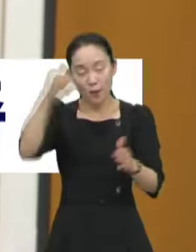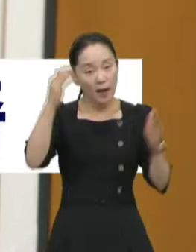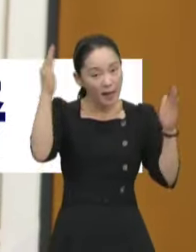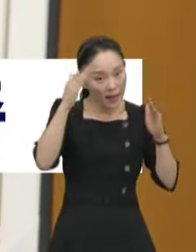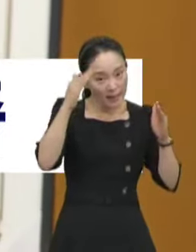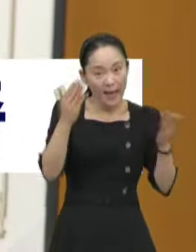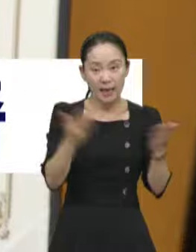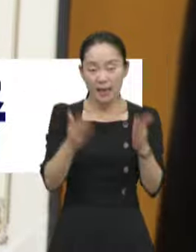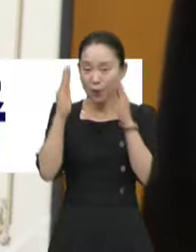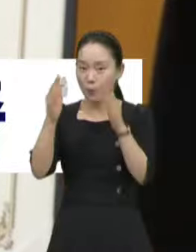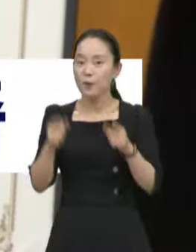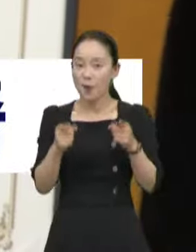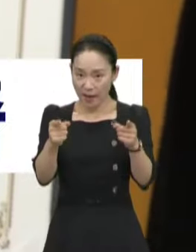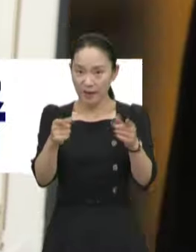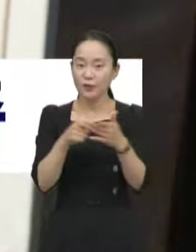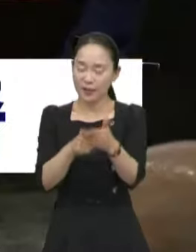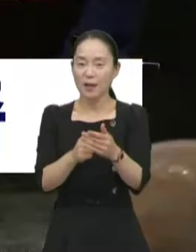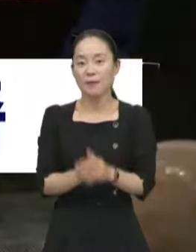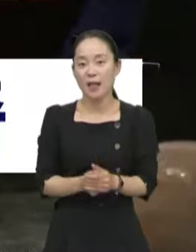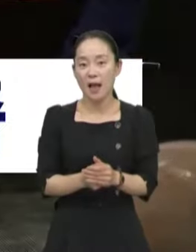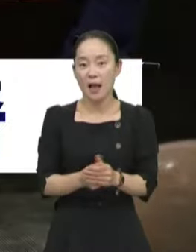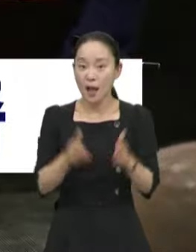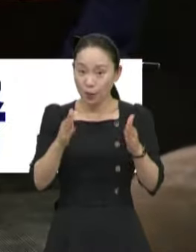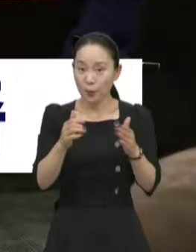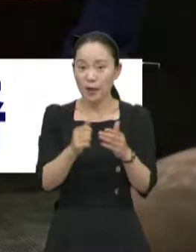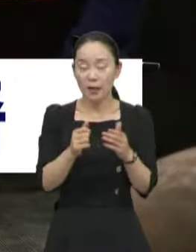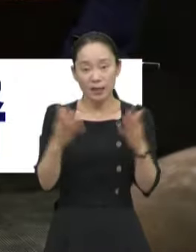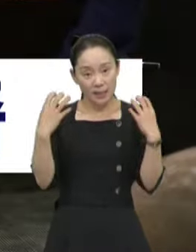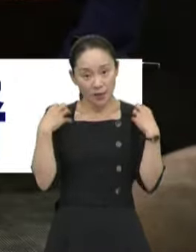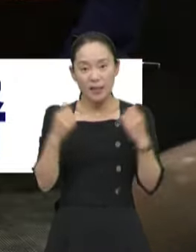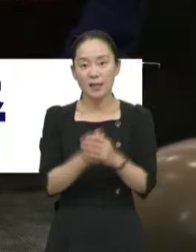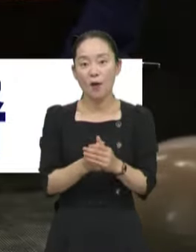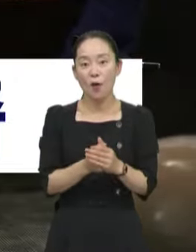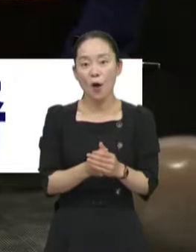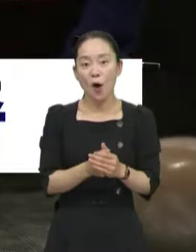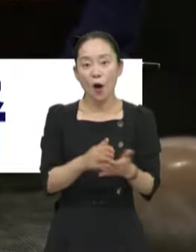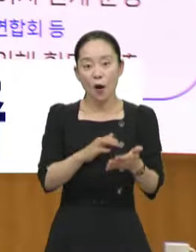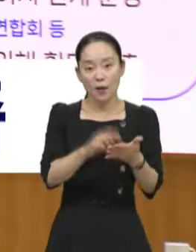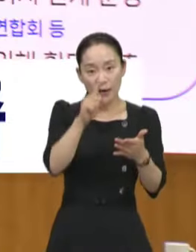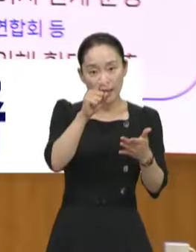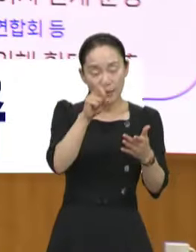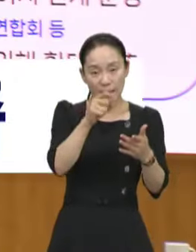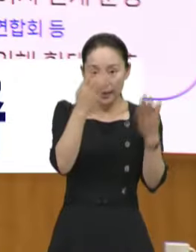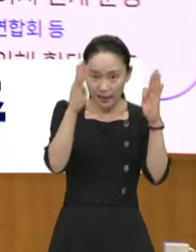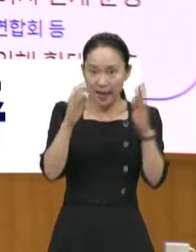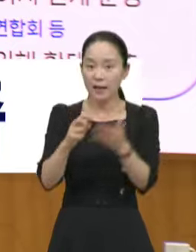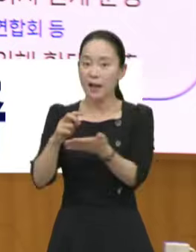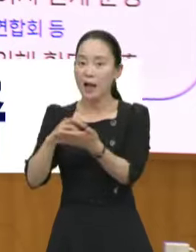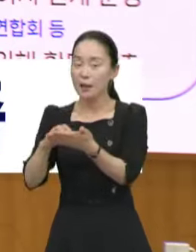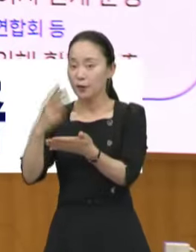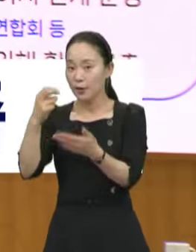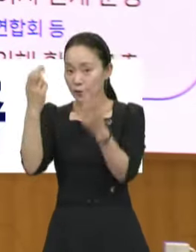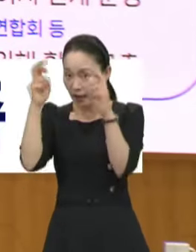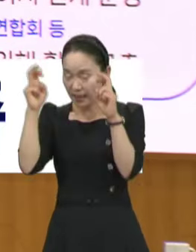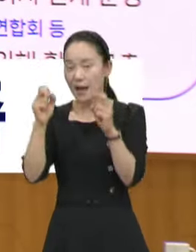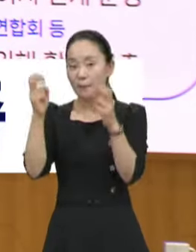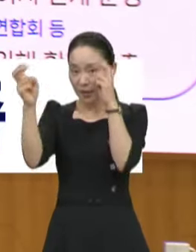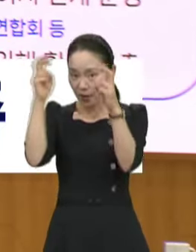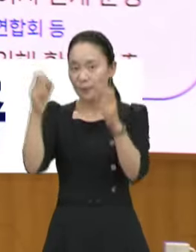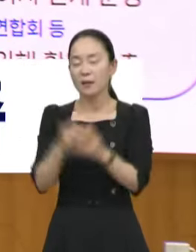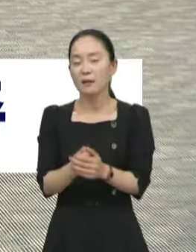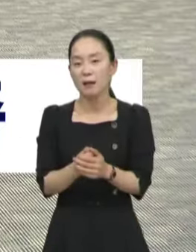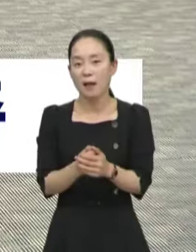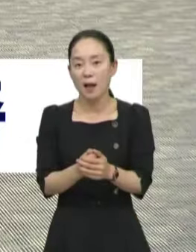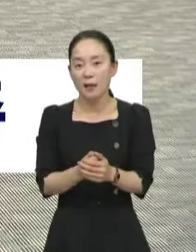등을 추진합니다. 도는 30일 도청에서 도내 11개 대학과 12개 기업, 한국외식업중앙회 충남지회